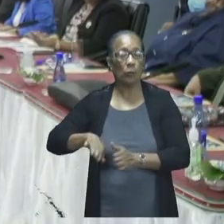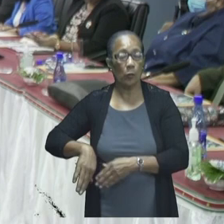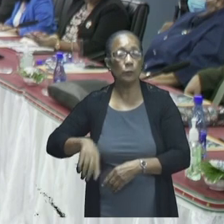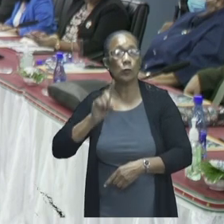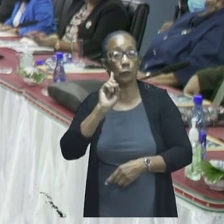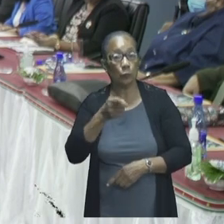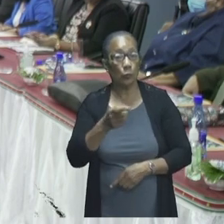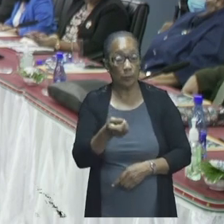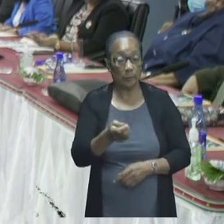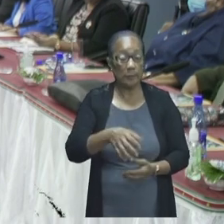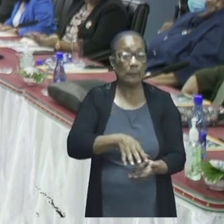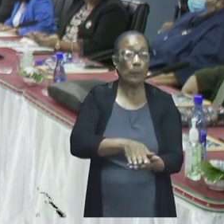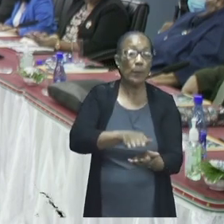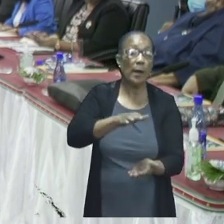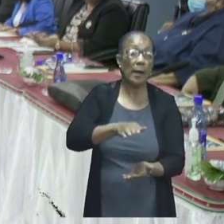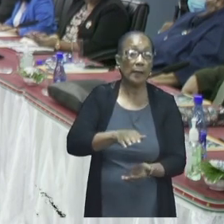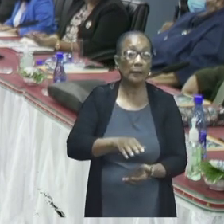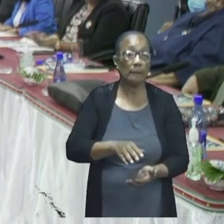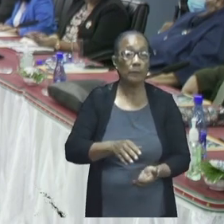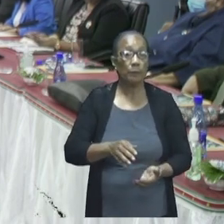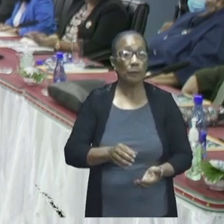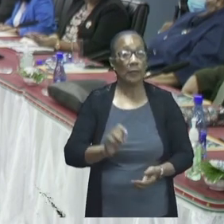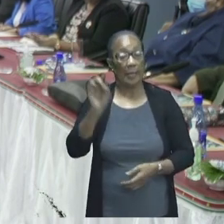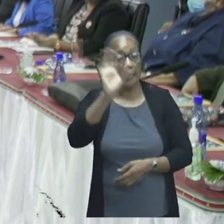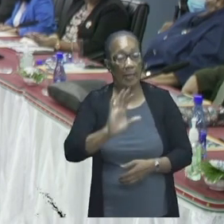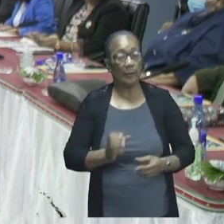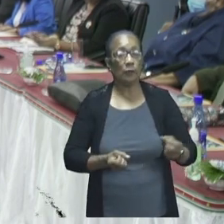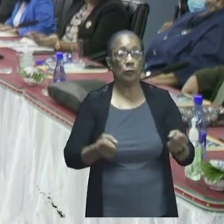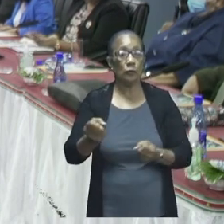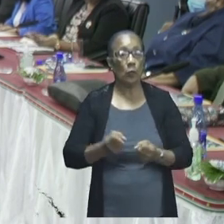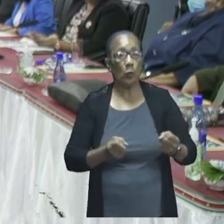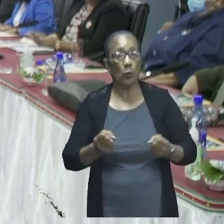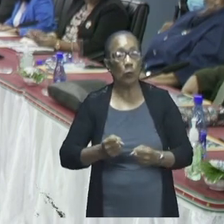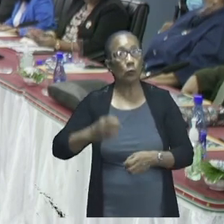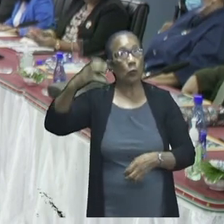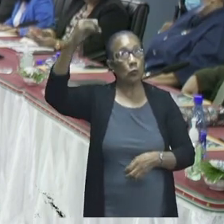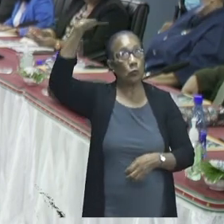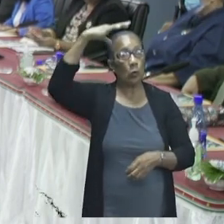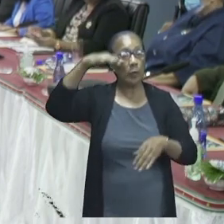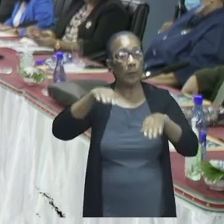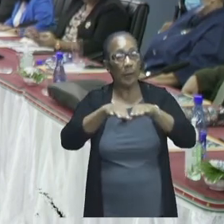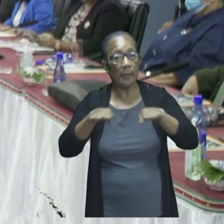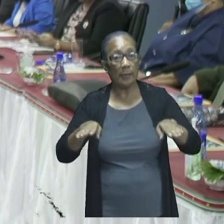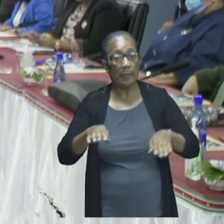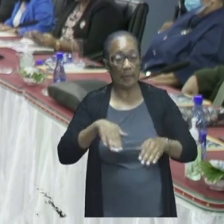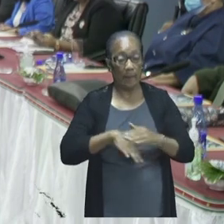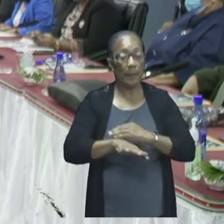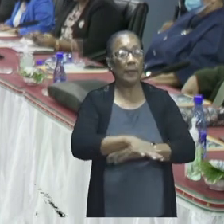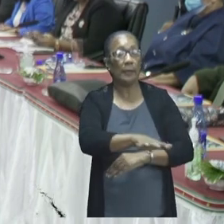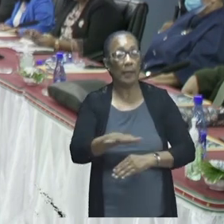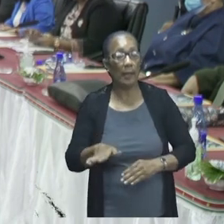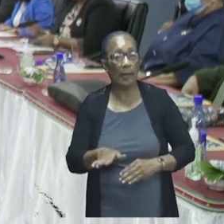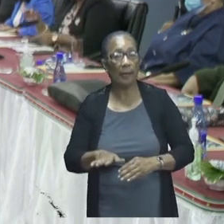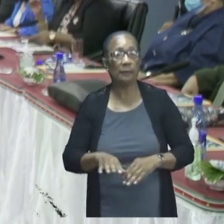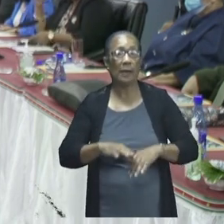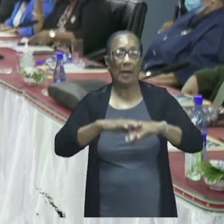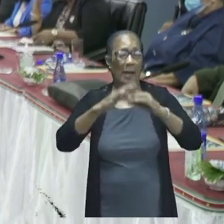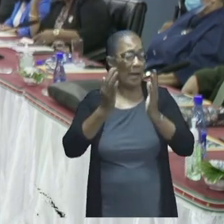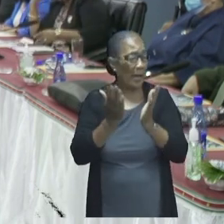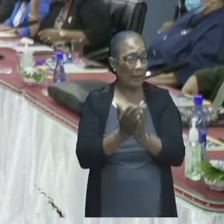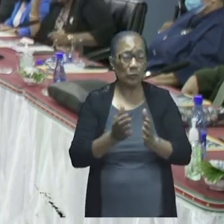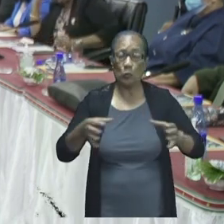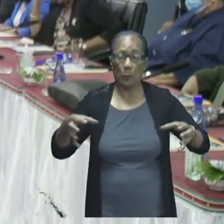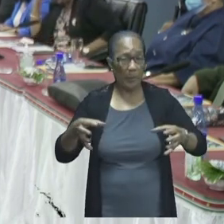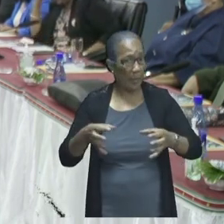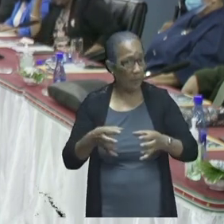moeten sparen elektrische auto's en zonnepanelen in het binnenland en noem maar op het hele gamma van